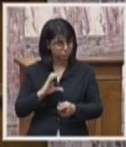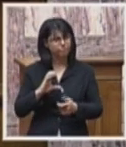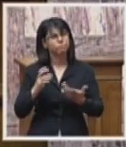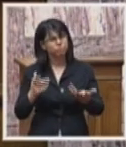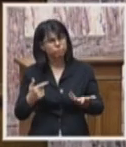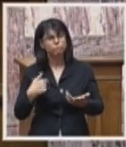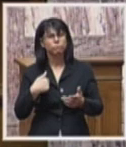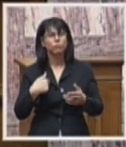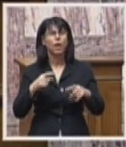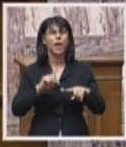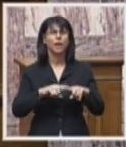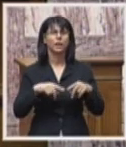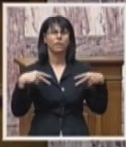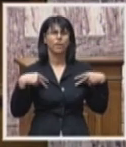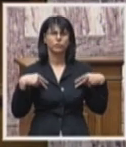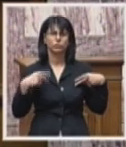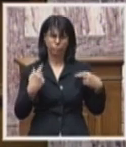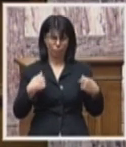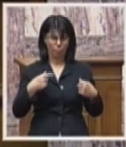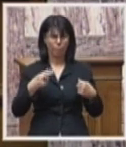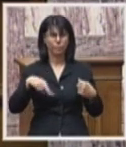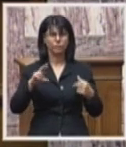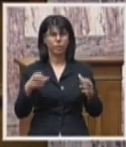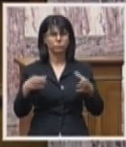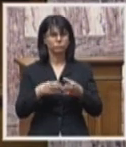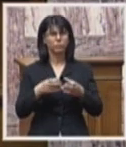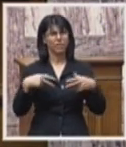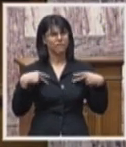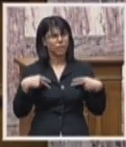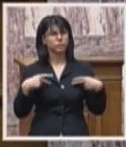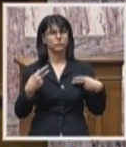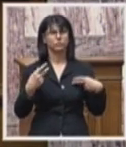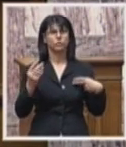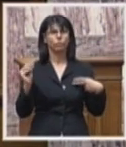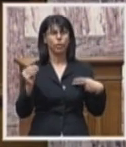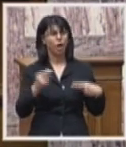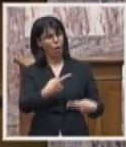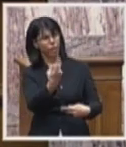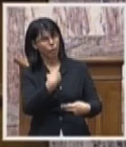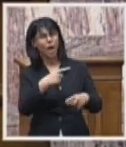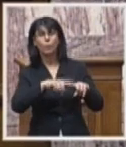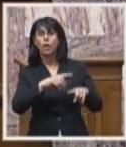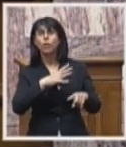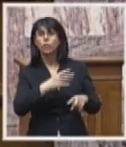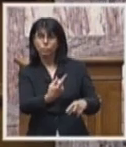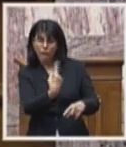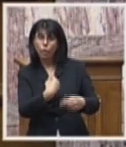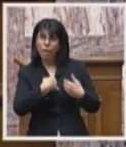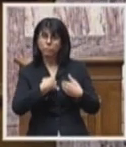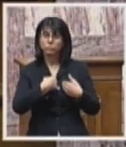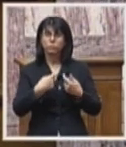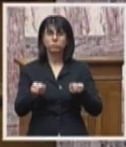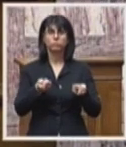της ελληνικής κυβέρνησης, της πλειοψηφίας του Κοινοβουλίου, της εντολής που έχω από τον Νικολάο. Και σε